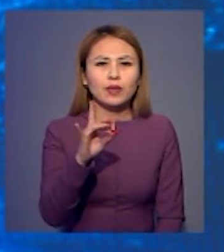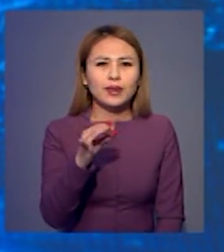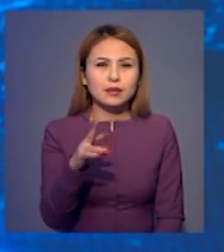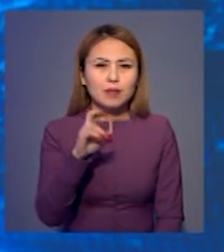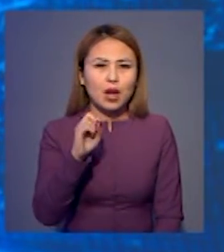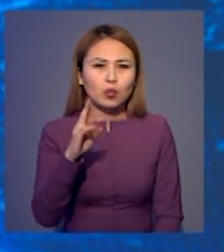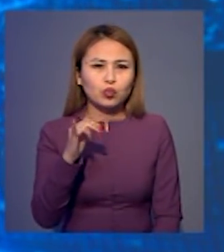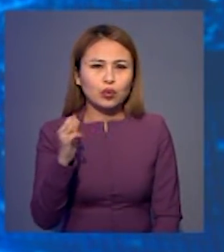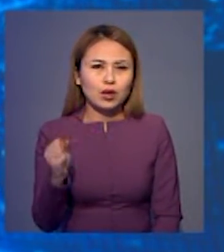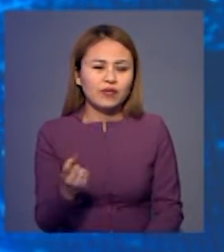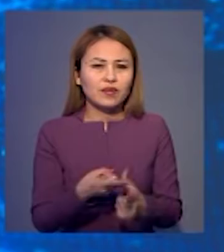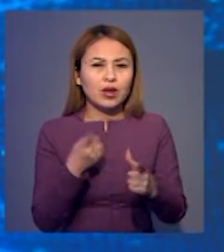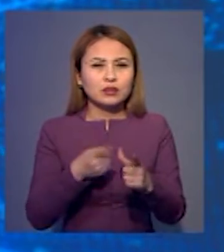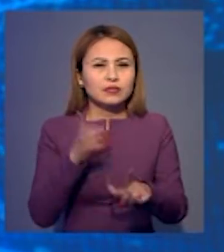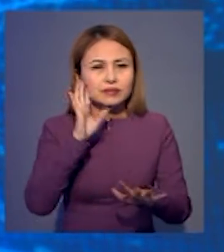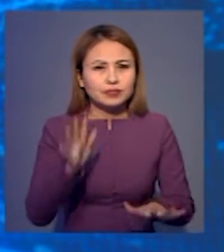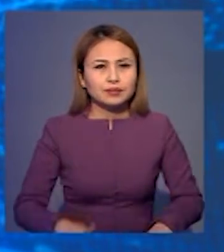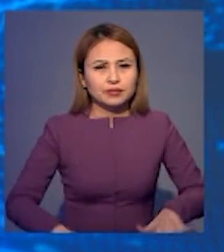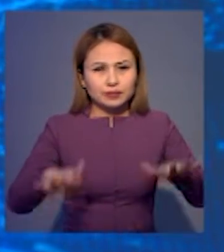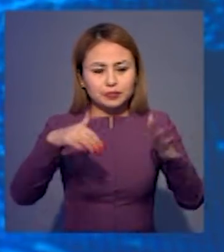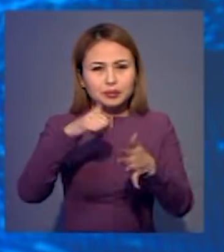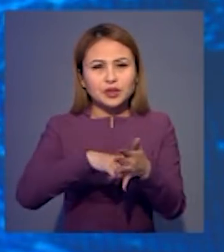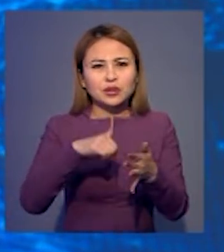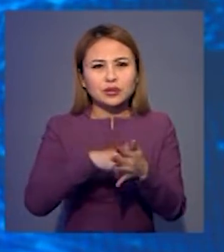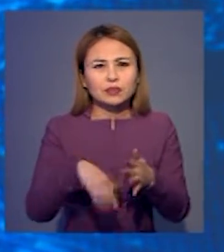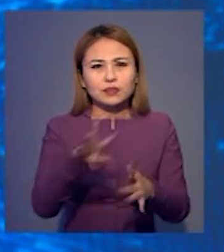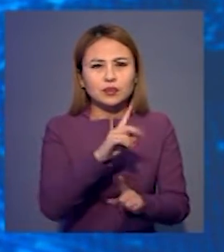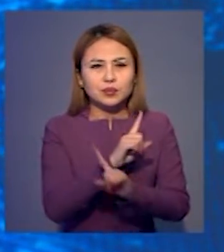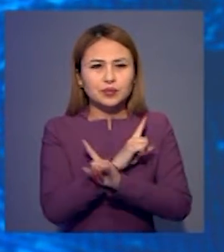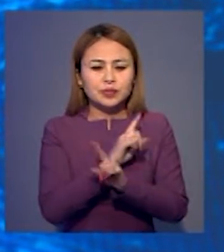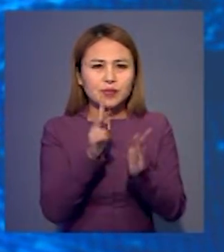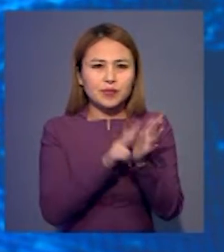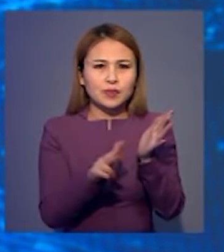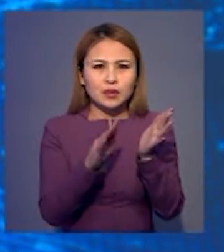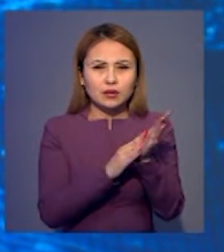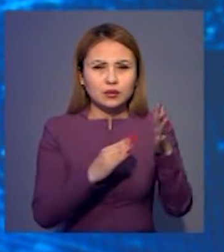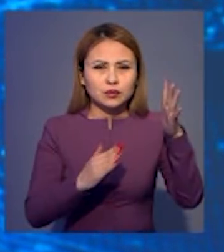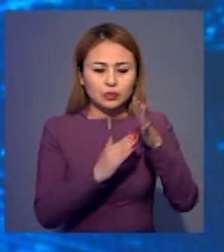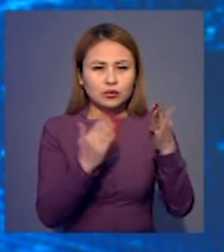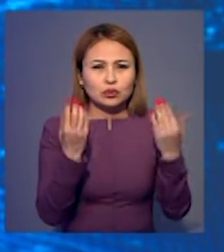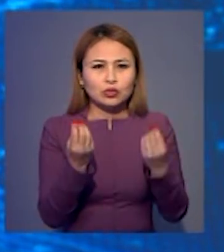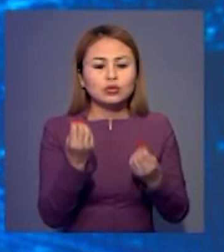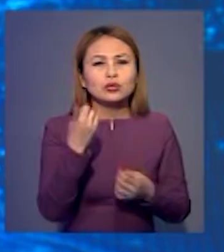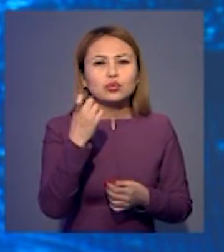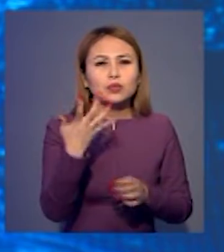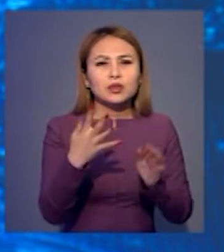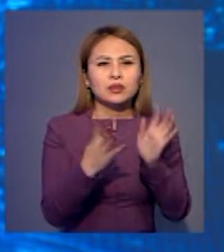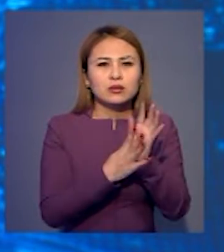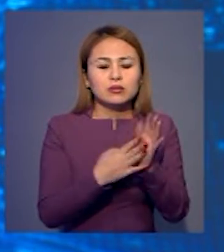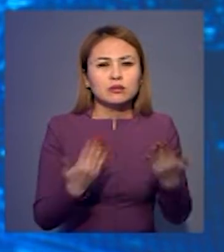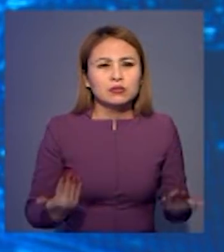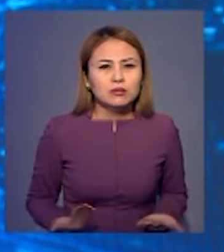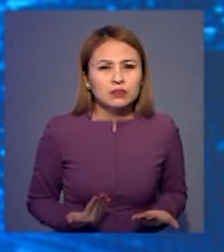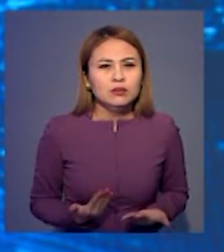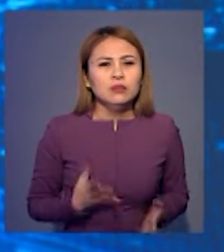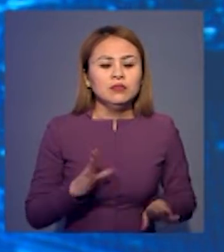Индонезияның Папуа елді мекеніндегі су тасқыны салдарынан қаза тапқандардың саны 89-ға жетті. Тағы 159 тұрғын